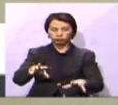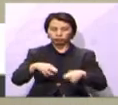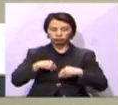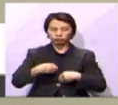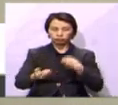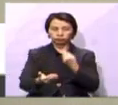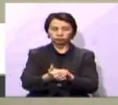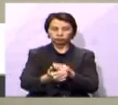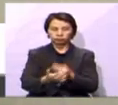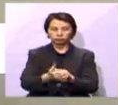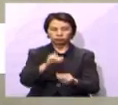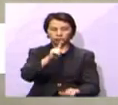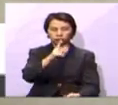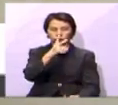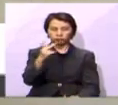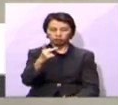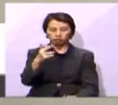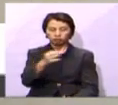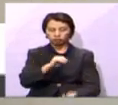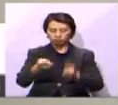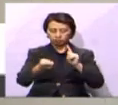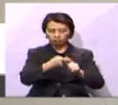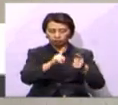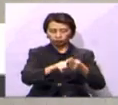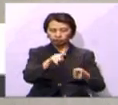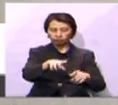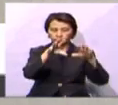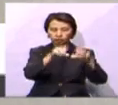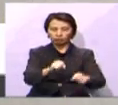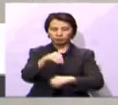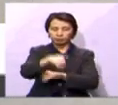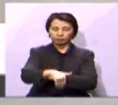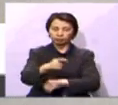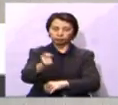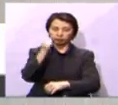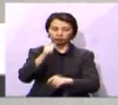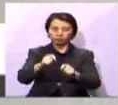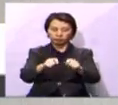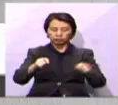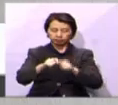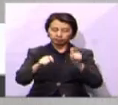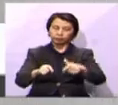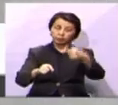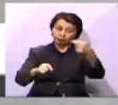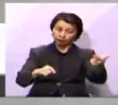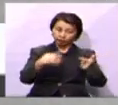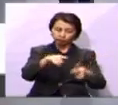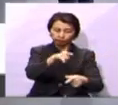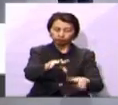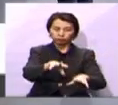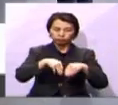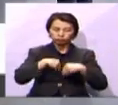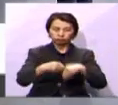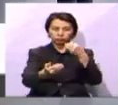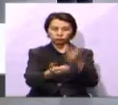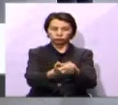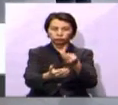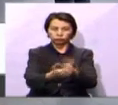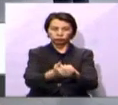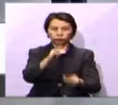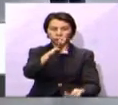suapan RM1,000. Sementara rakannya ditahan malam tadi di lokasi berasingan selepas menerima rasuah